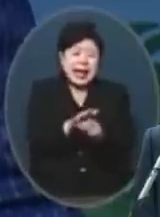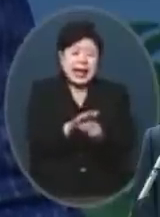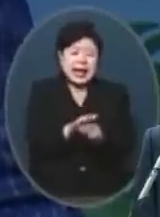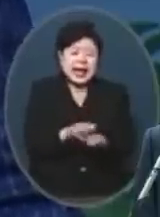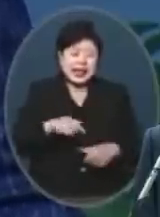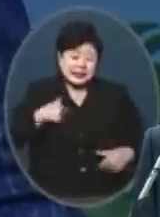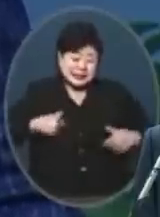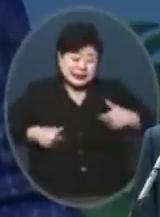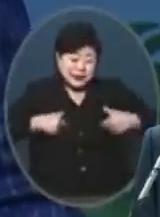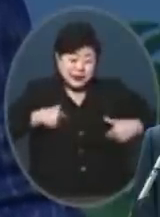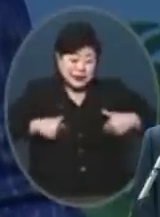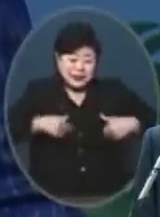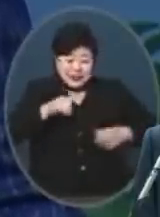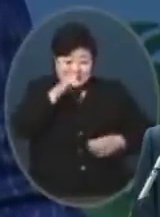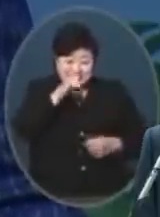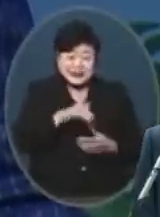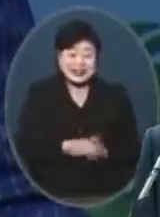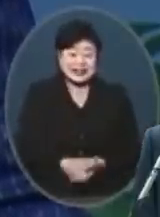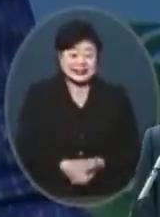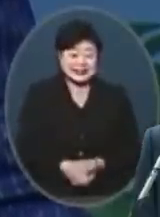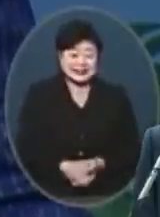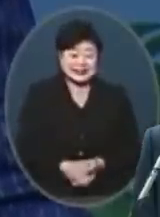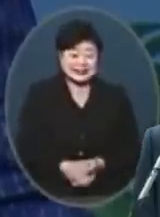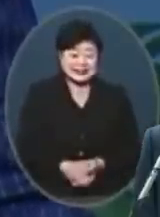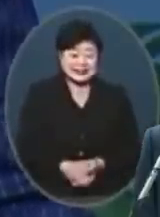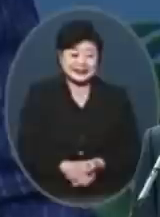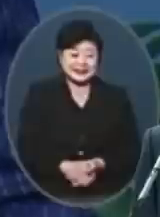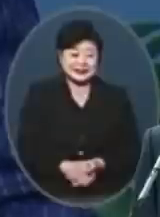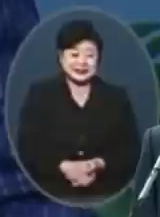즐거움이 있는 것입니다.